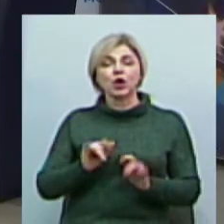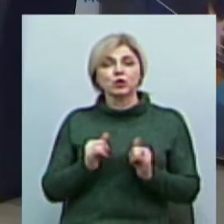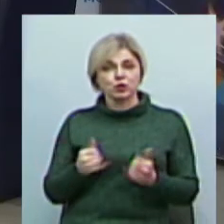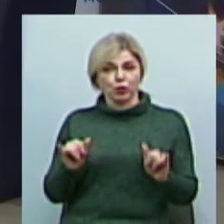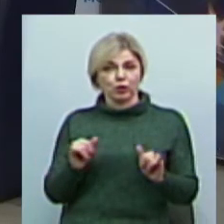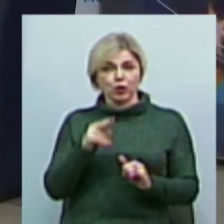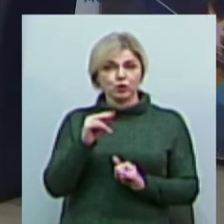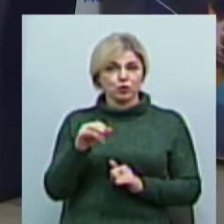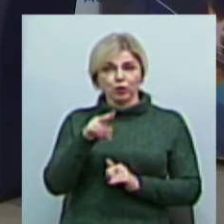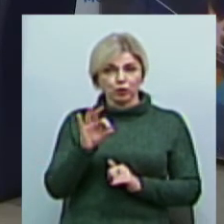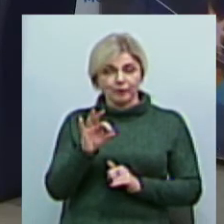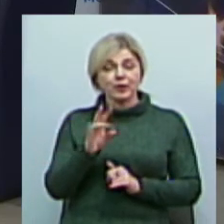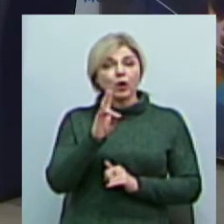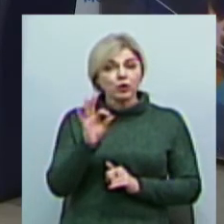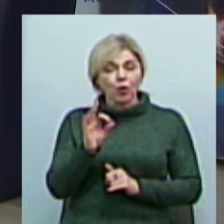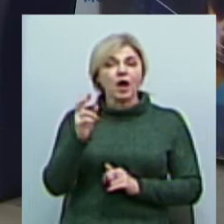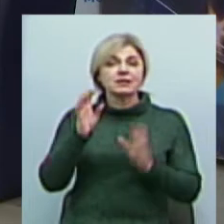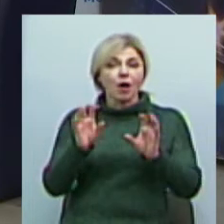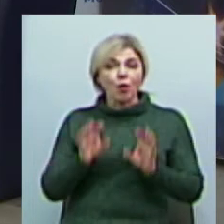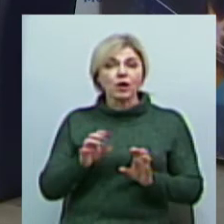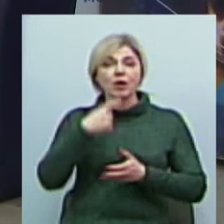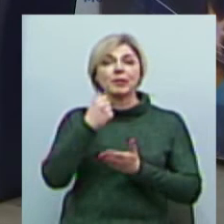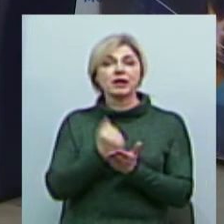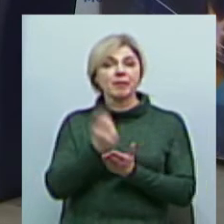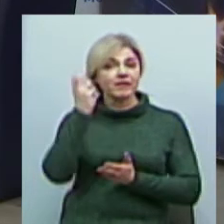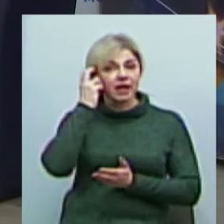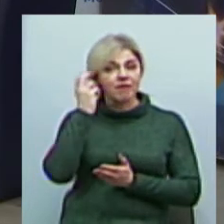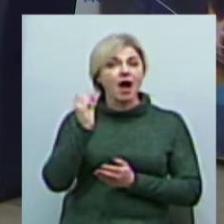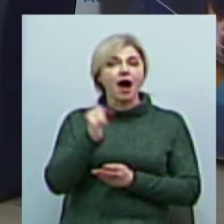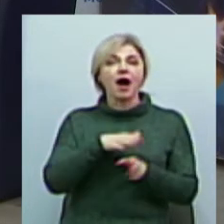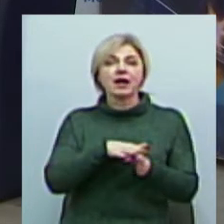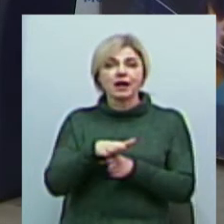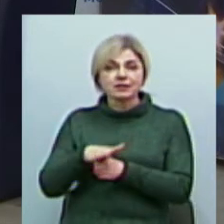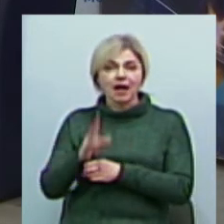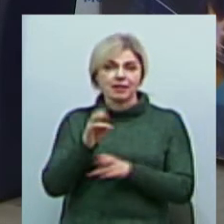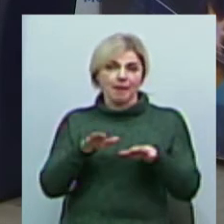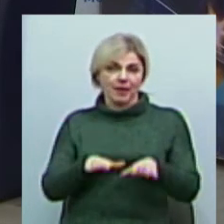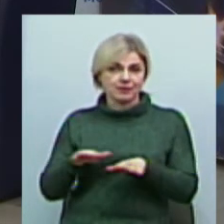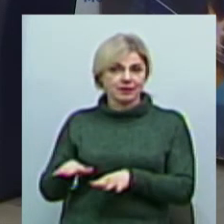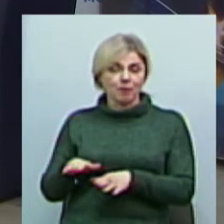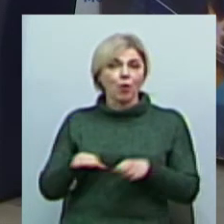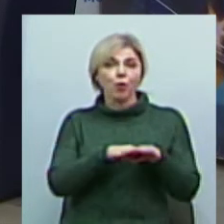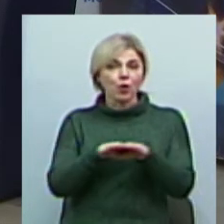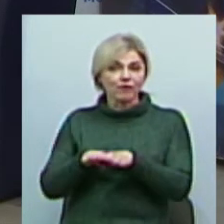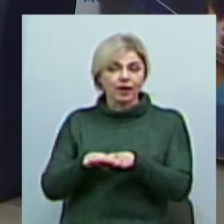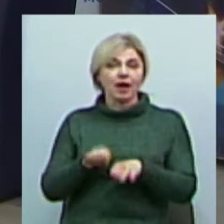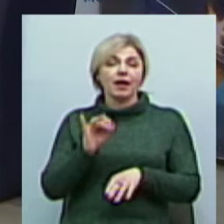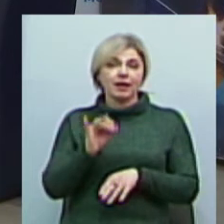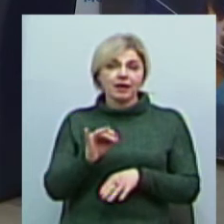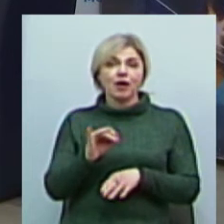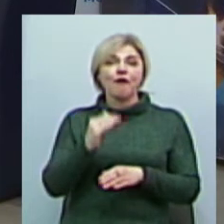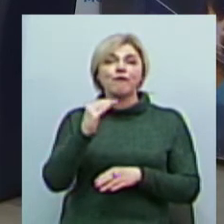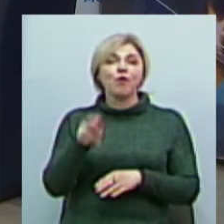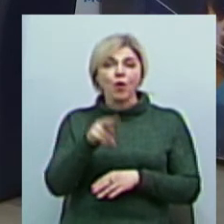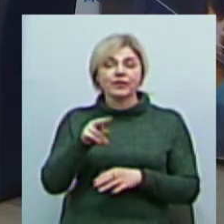законы принимаются в Киеве, но реализация происходит на местном уровне. И вот фонд развития